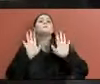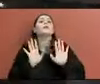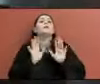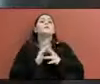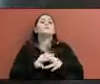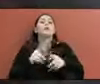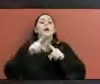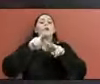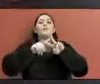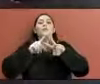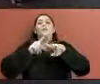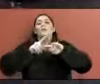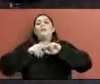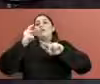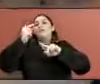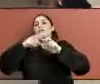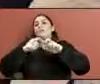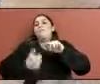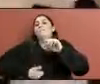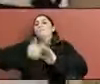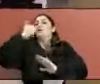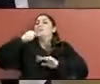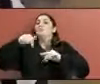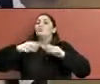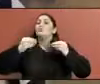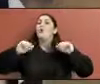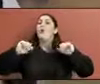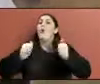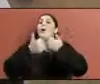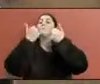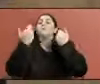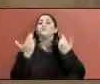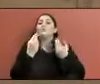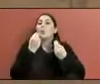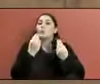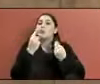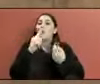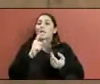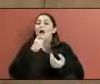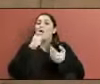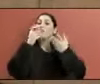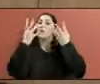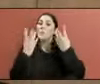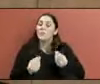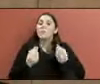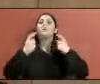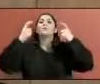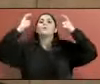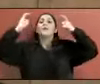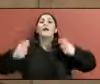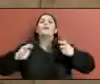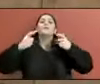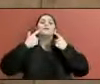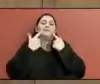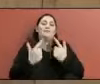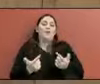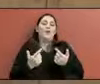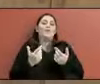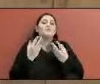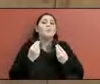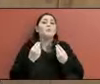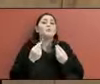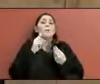Tahir Başkanım burayı çok önemsedi. Çok da güzel bir kafe oldu. Kentin çok güzel bir noktası. İnşallah.